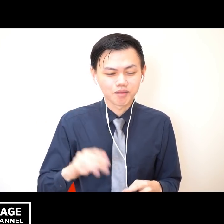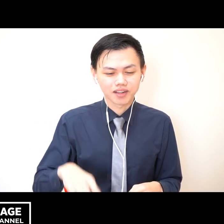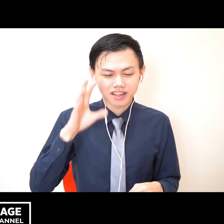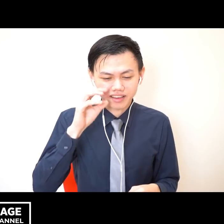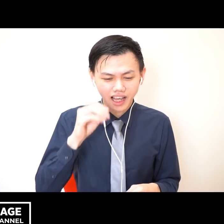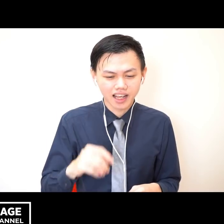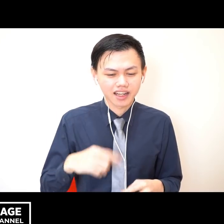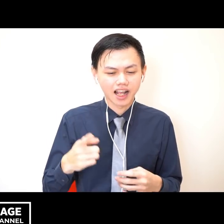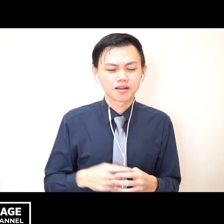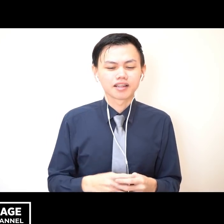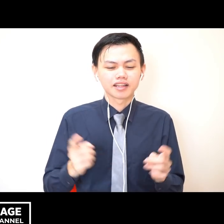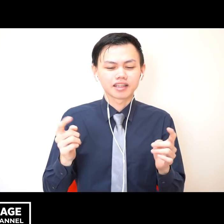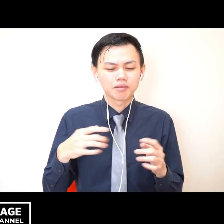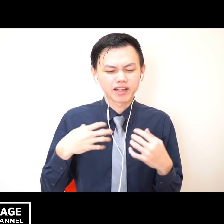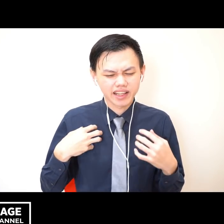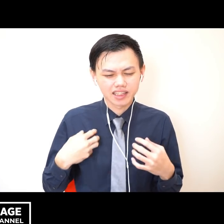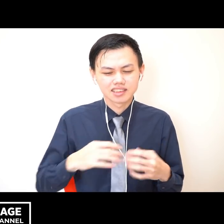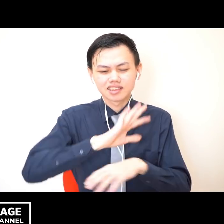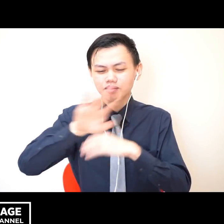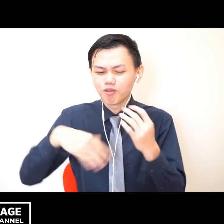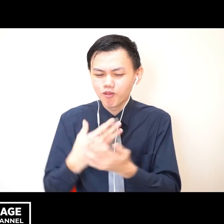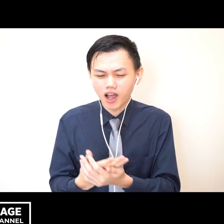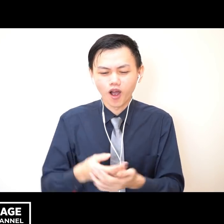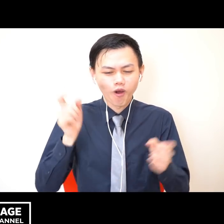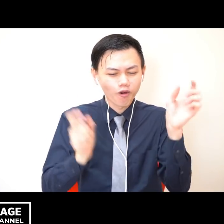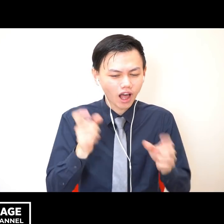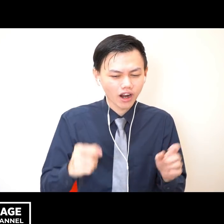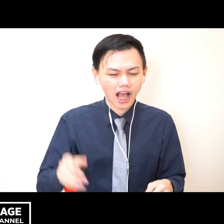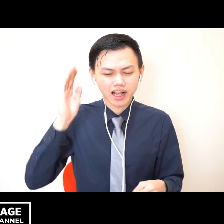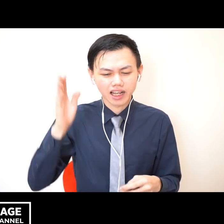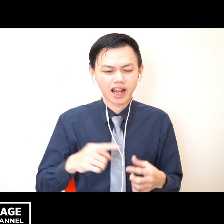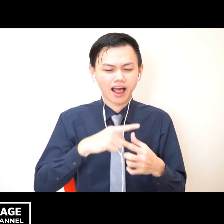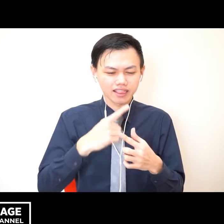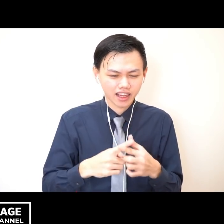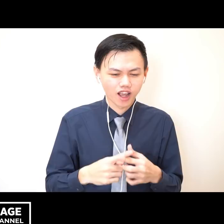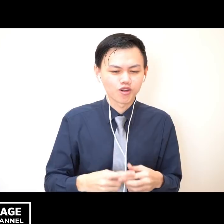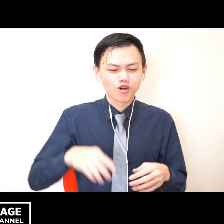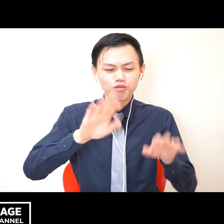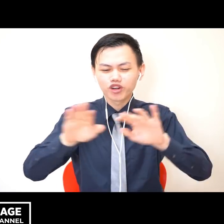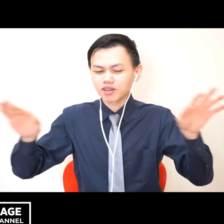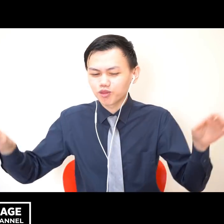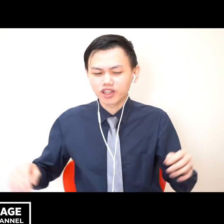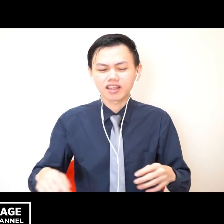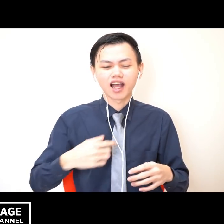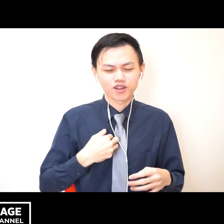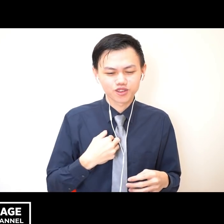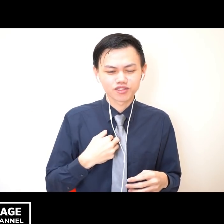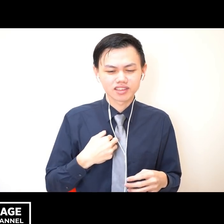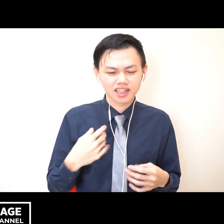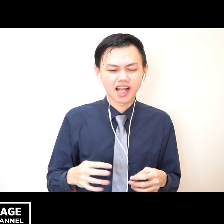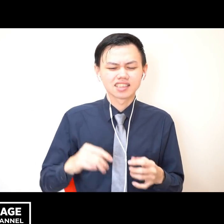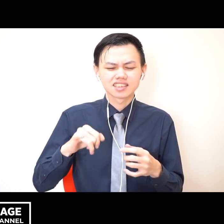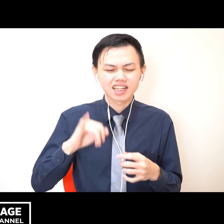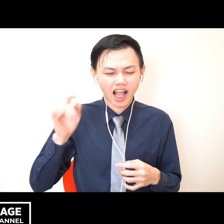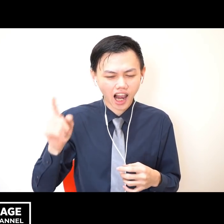mengasihi, to love one another. Tadi dikatakan this is love, yaitu kasih